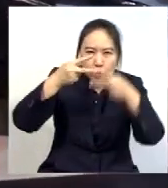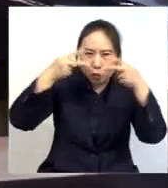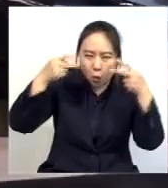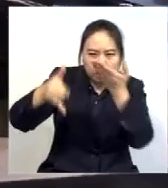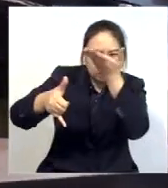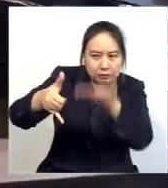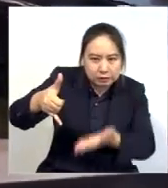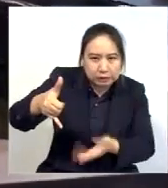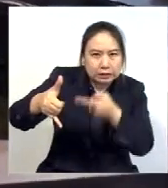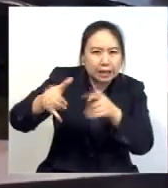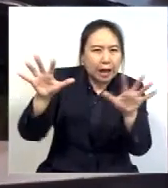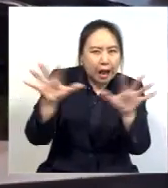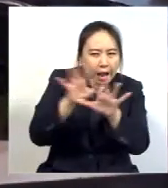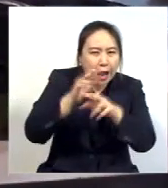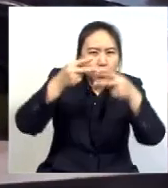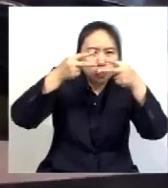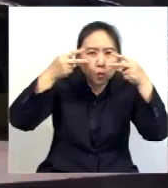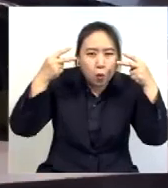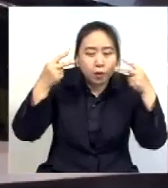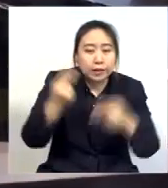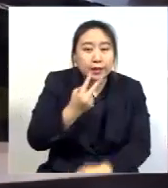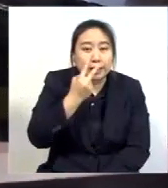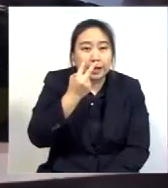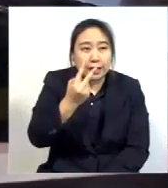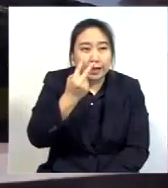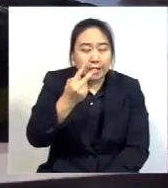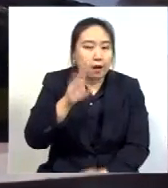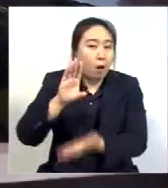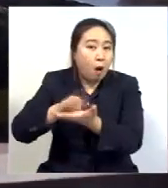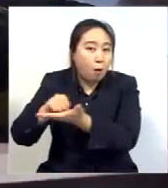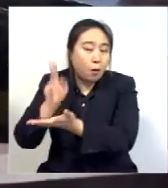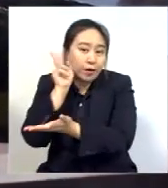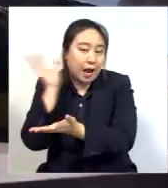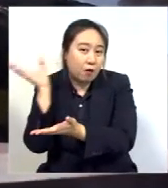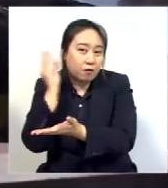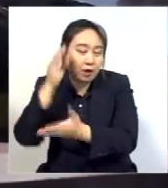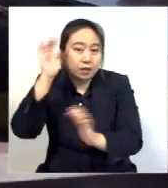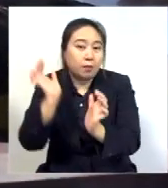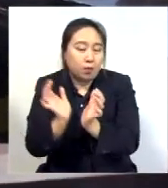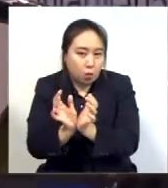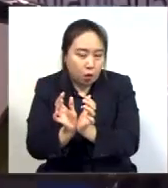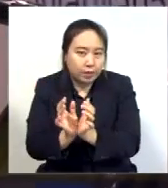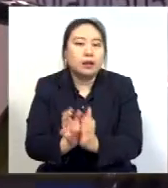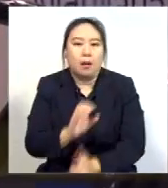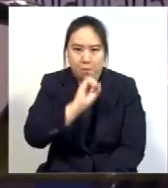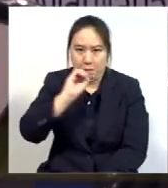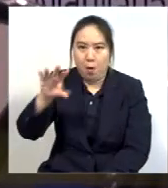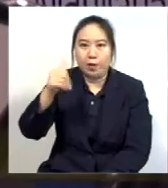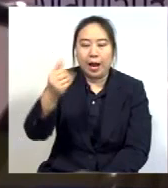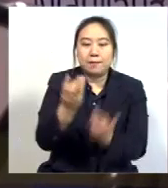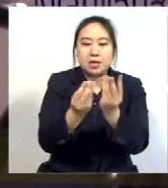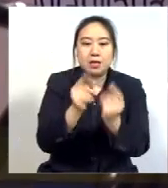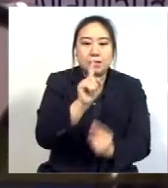ที่มีรูปพรรณสันฐานคล้ายคนร้ายจากที่เราได้ฟังข้อมูลข่าวสารจากทางตำรวจไปนะคะก็สามารถแจ้งเบาะแสได้